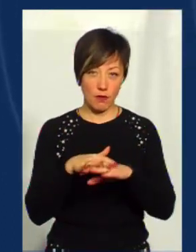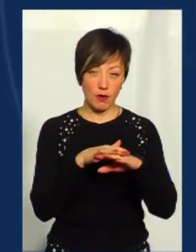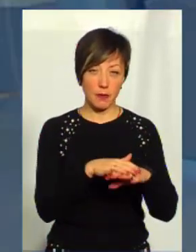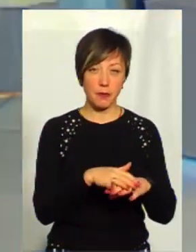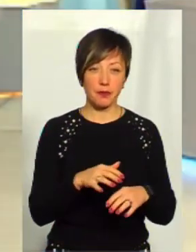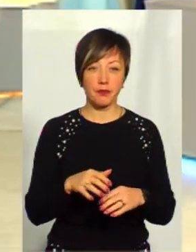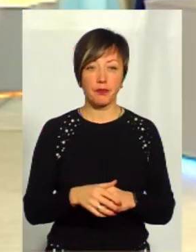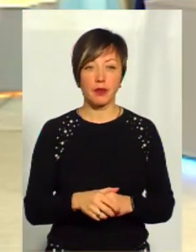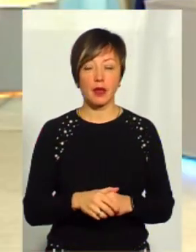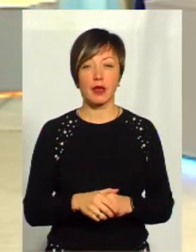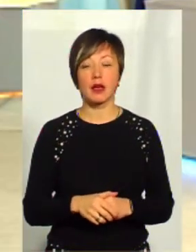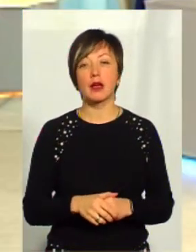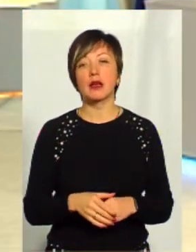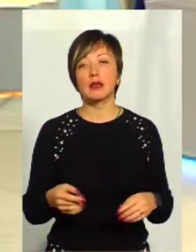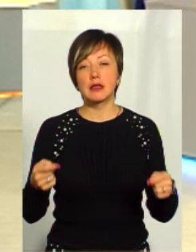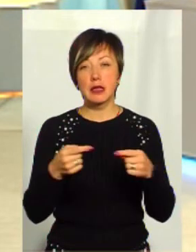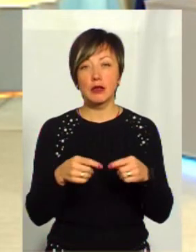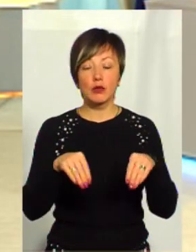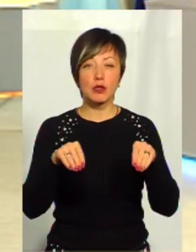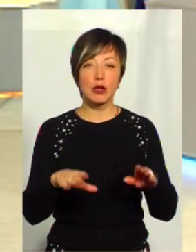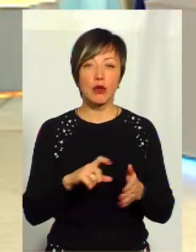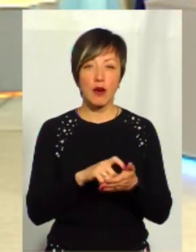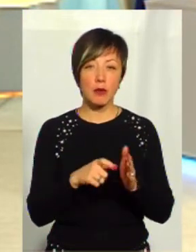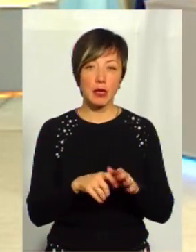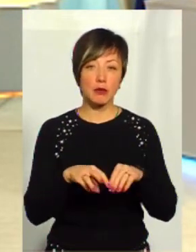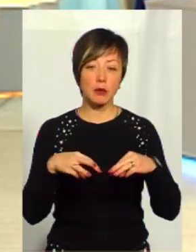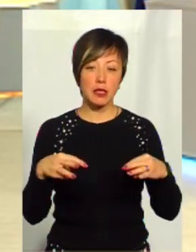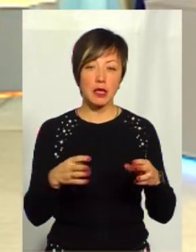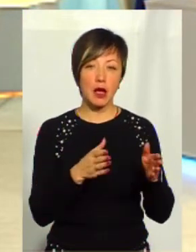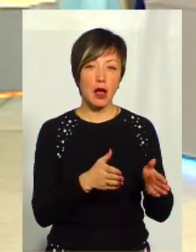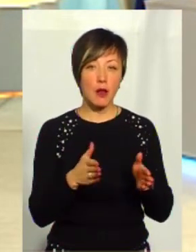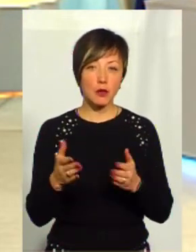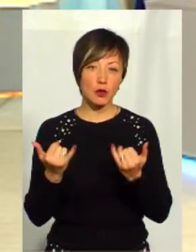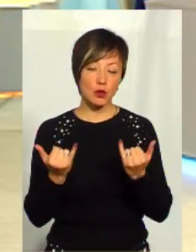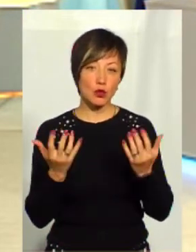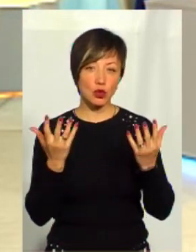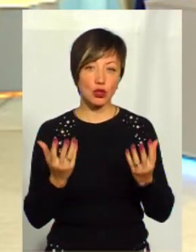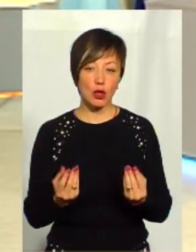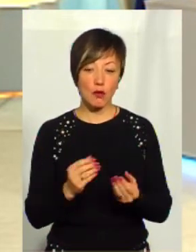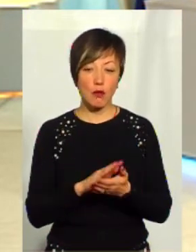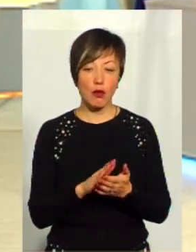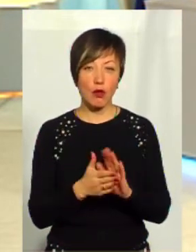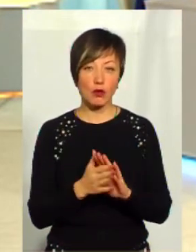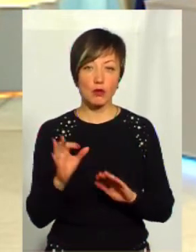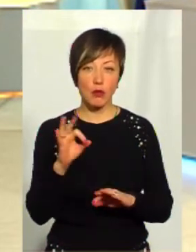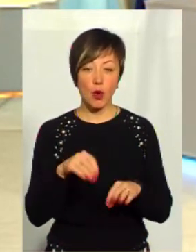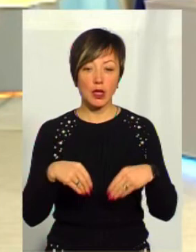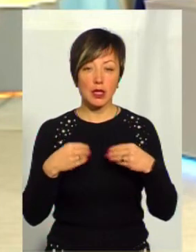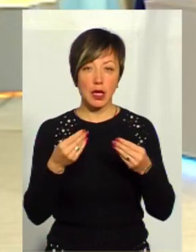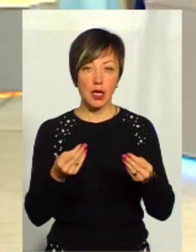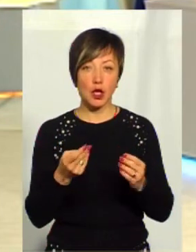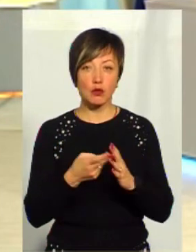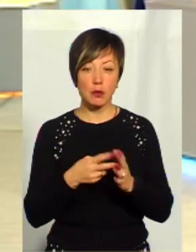Ну, звичайно, згідно постанови Кабінету міністрів, яка регламентує на сьогоднішній день положення про надання населенню